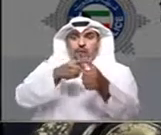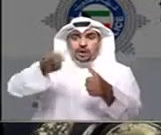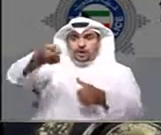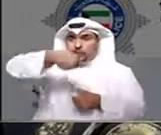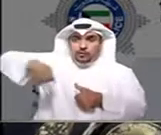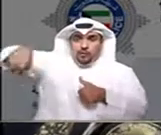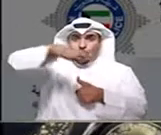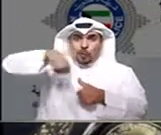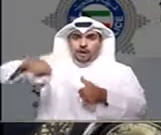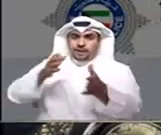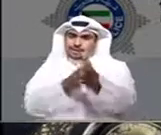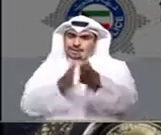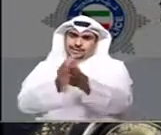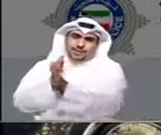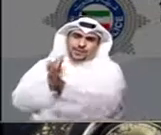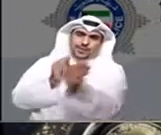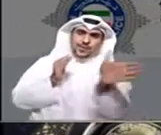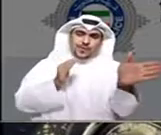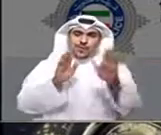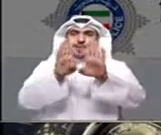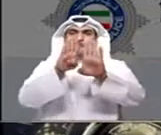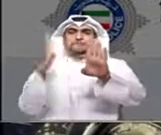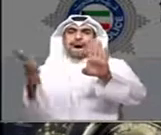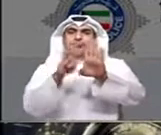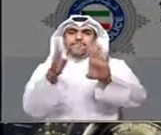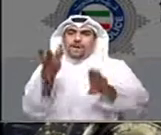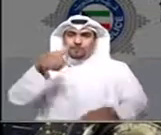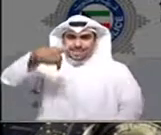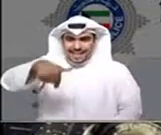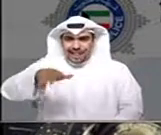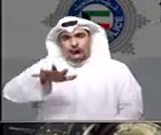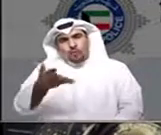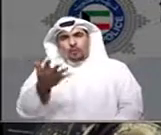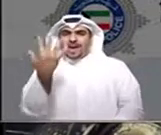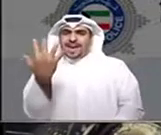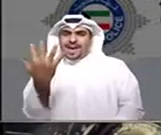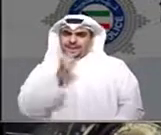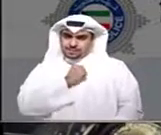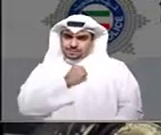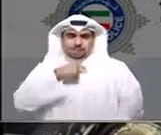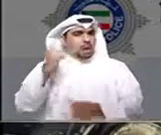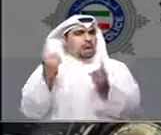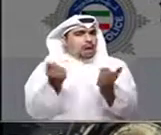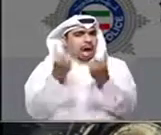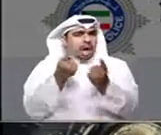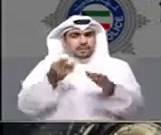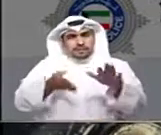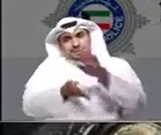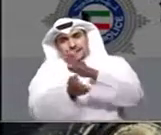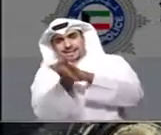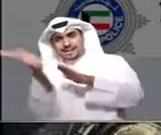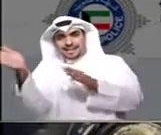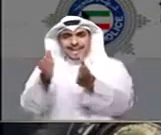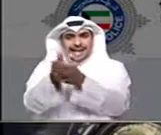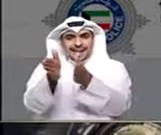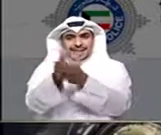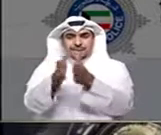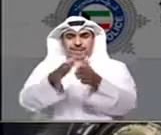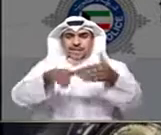والاتجاه إلى البوابات رقم 6 أو 5. وبإمكانكم استمرار والانعطاف إلى اليمين باتجاه شارع حمود